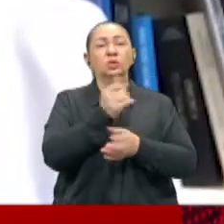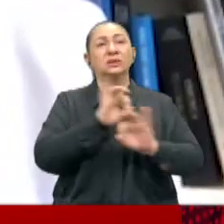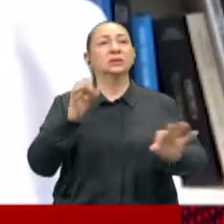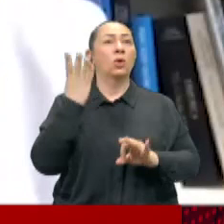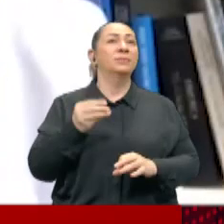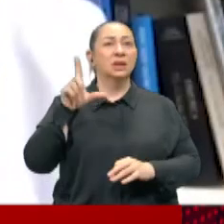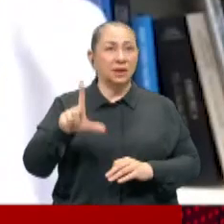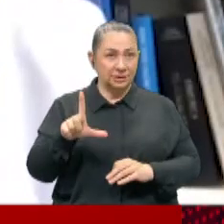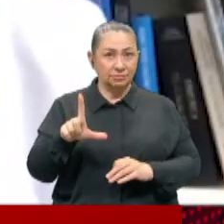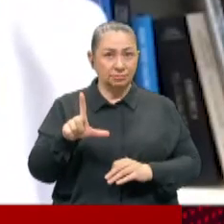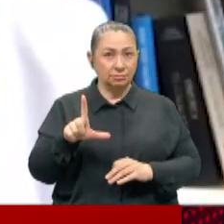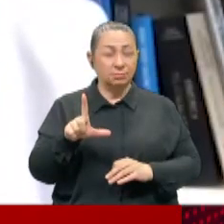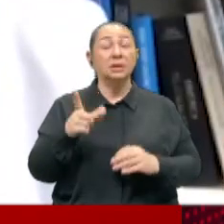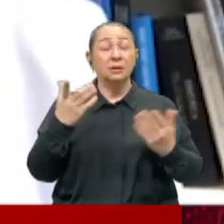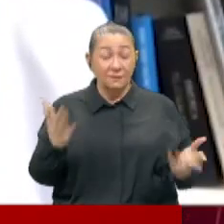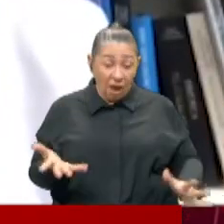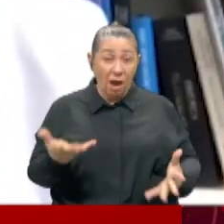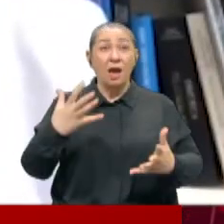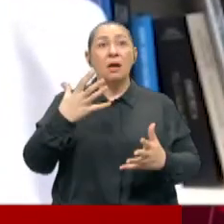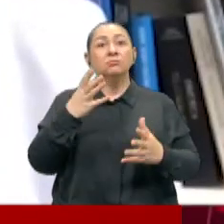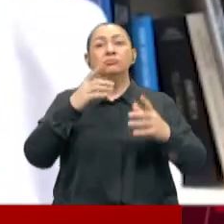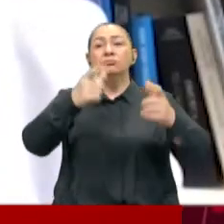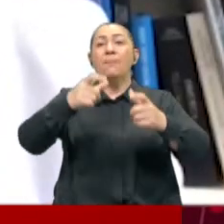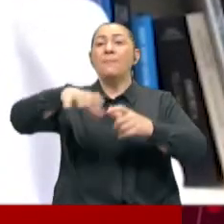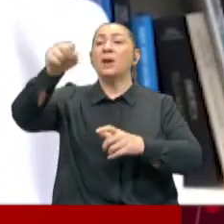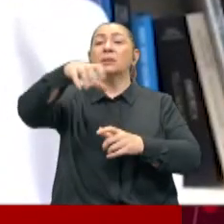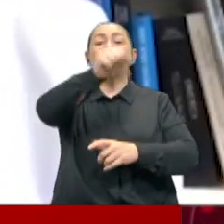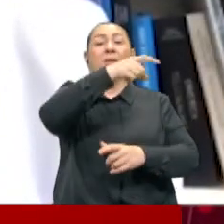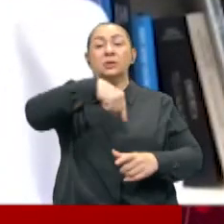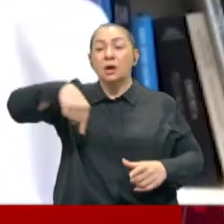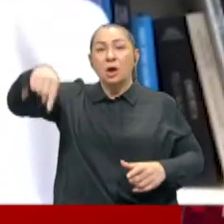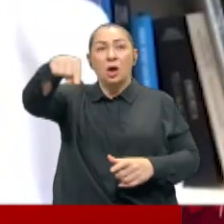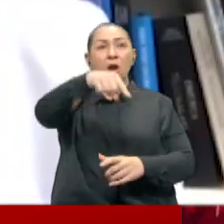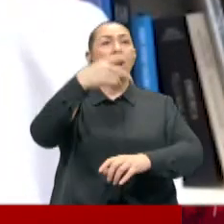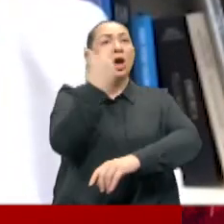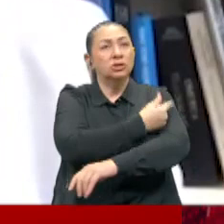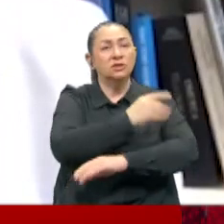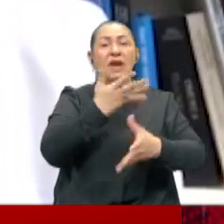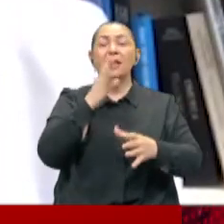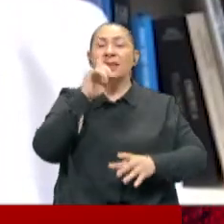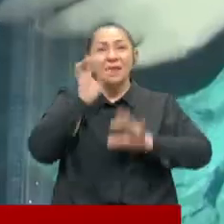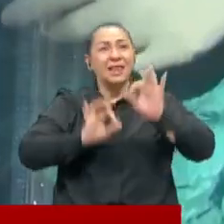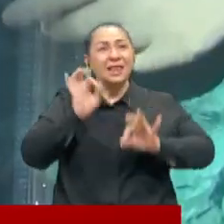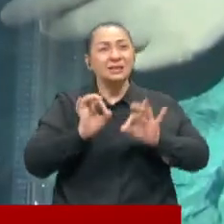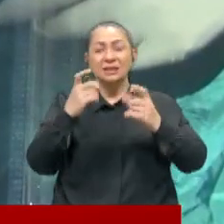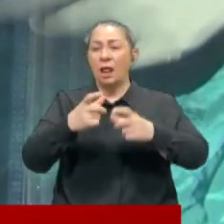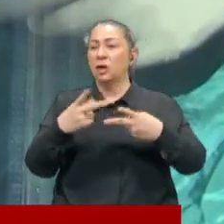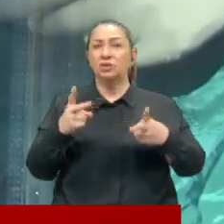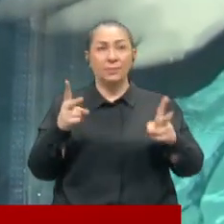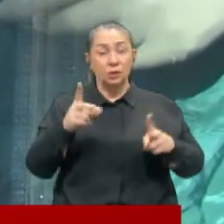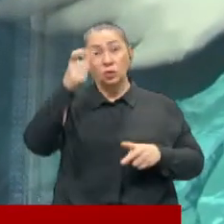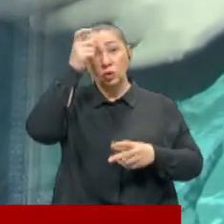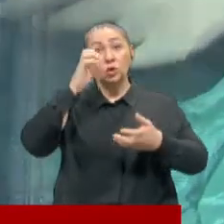ücretsiz olarak yapılmalıdır merak ettim çeşitli merkezlerinde aşı ve nefes yerleri Açılabilir yoksa